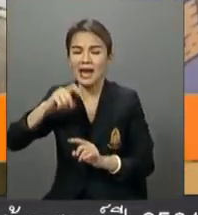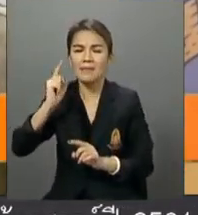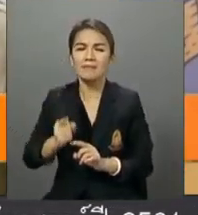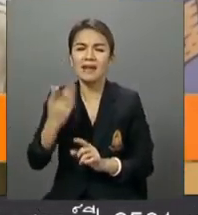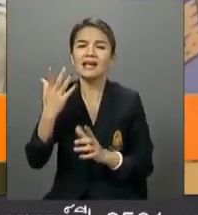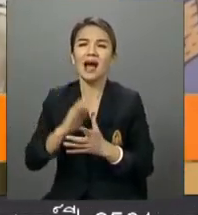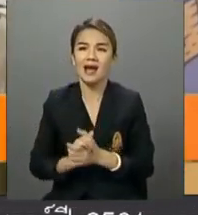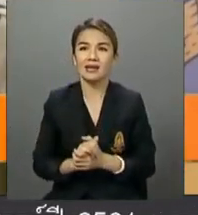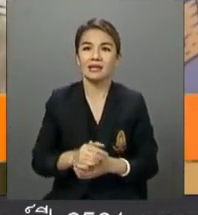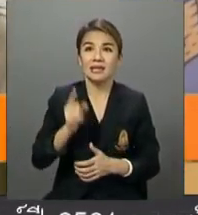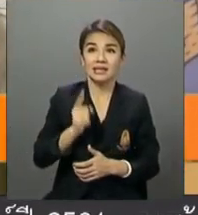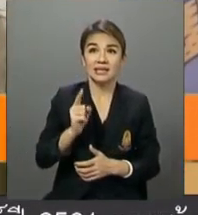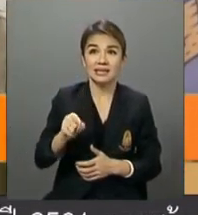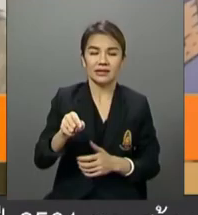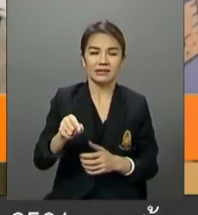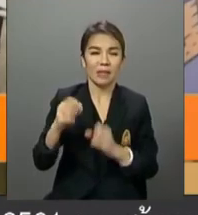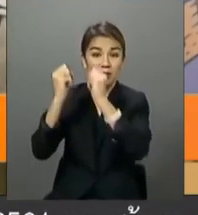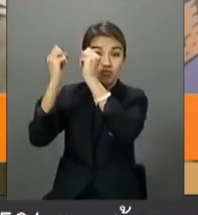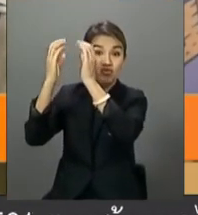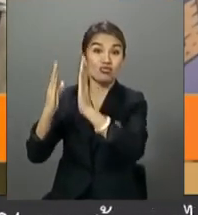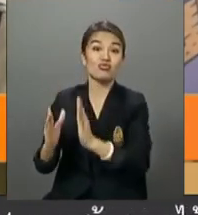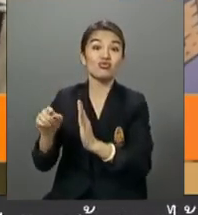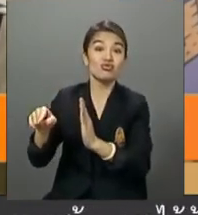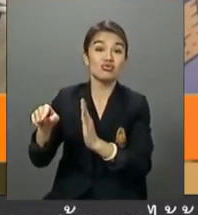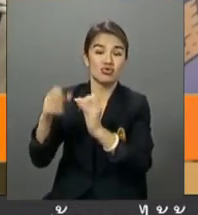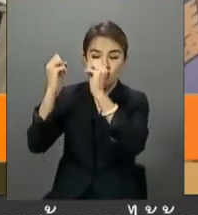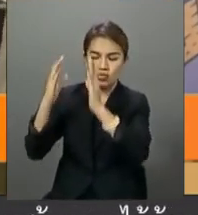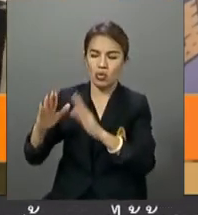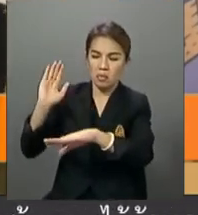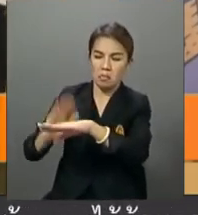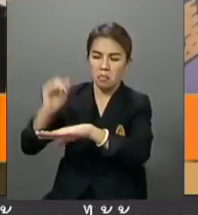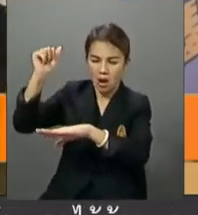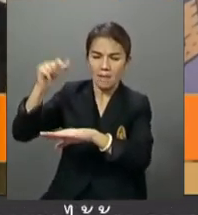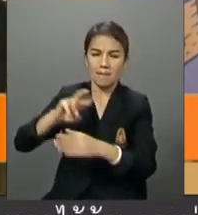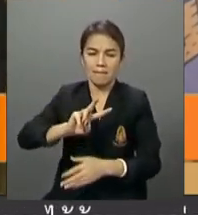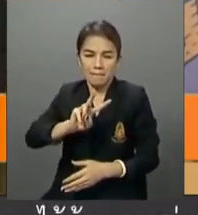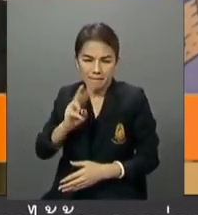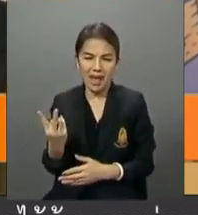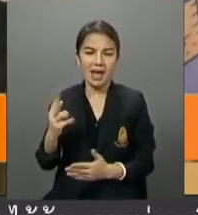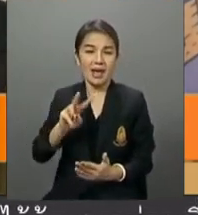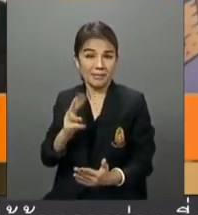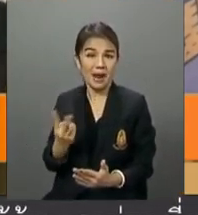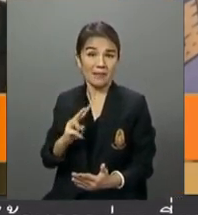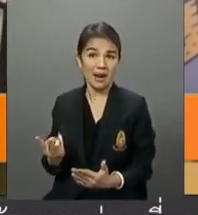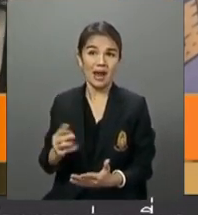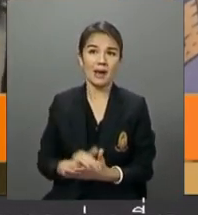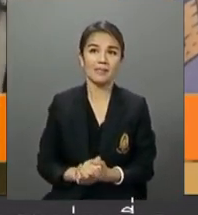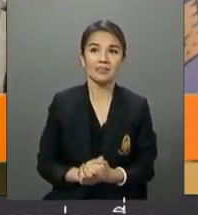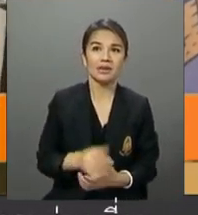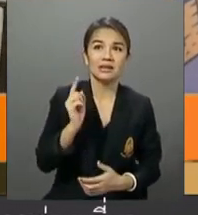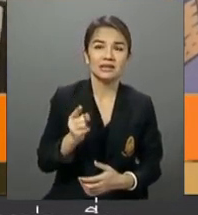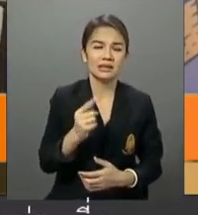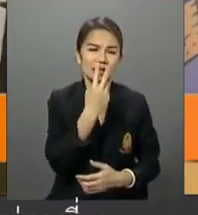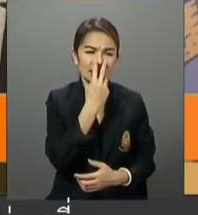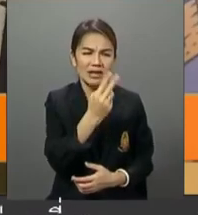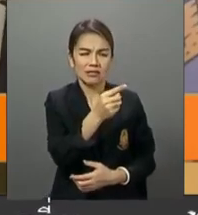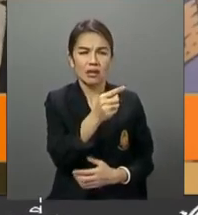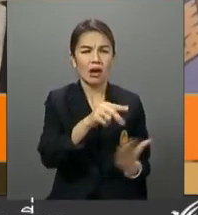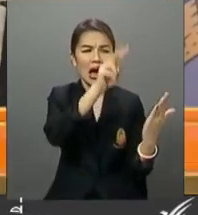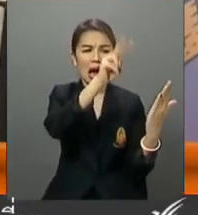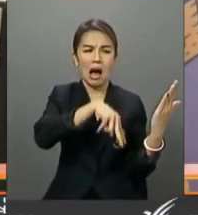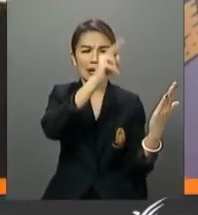มาลีผู้แปลนวนิยายชุดแฮร์รี่พอตเตอร์ที่โด่งดังนะคะก็คือน้องเป็นเด็กที่อ่านมากแล้